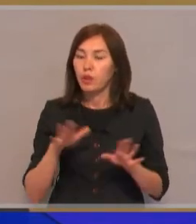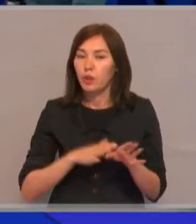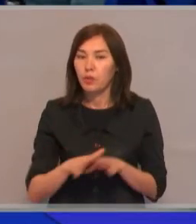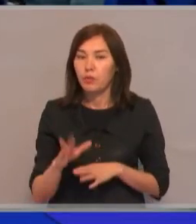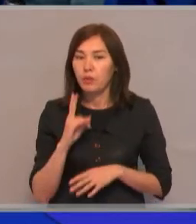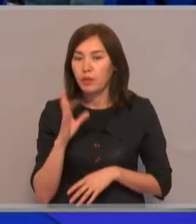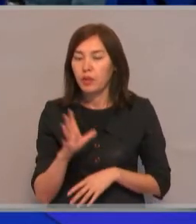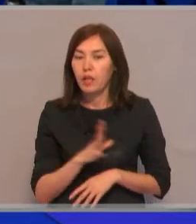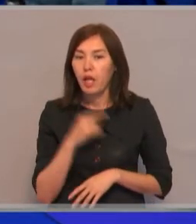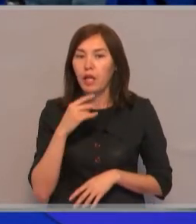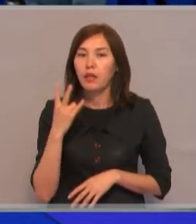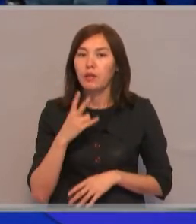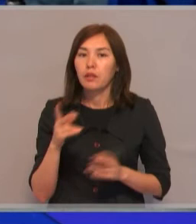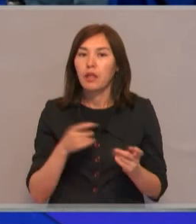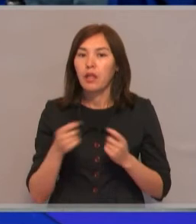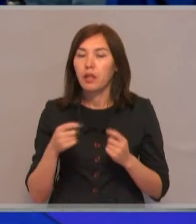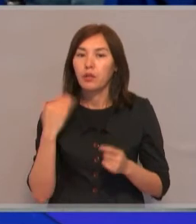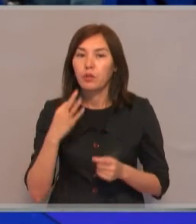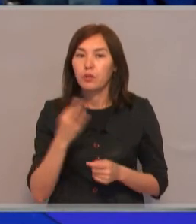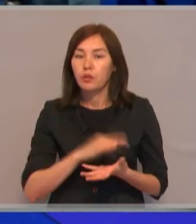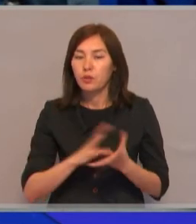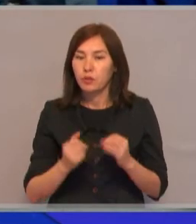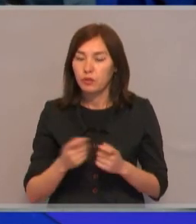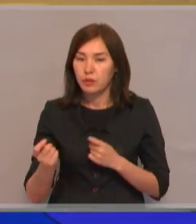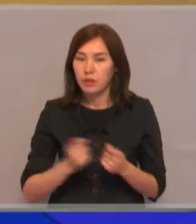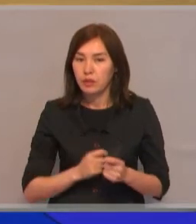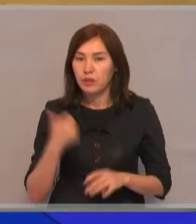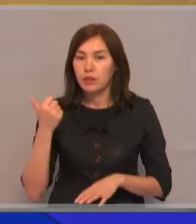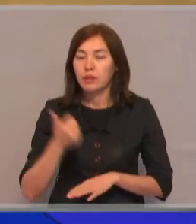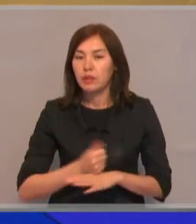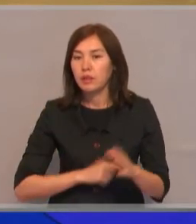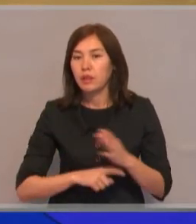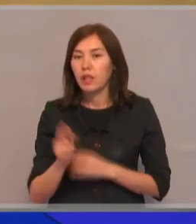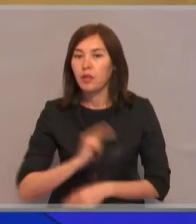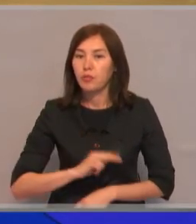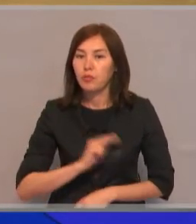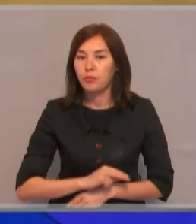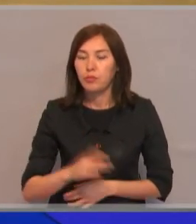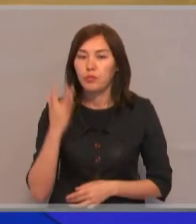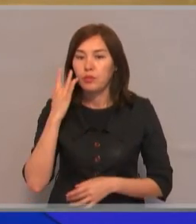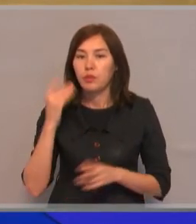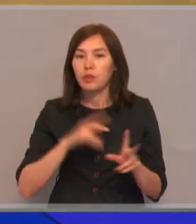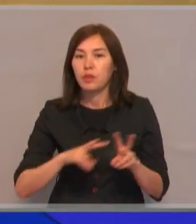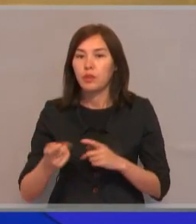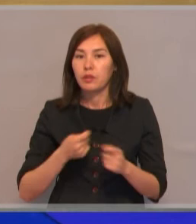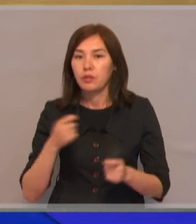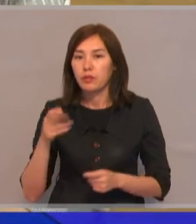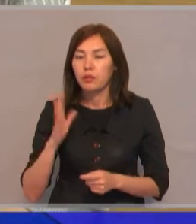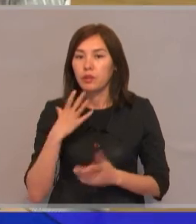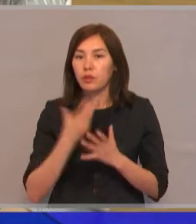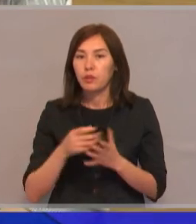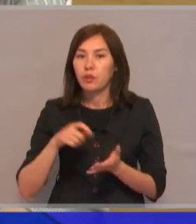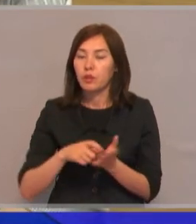ондай. Айта кетсек, агенттіктің Түркістан облысы бойынша департаментінің бастау алған бұл игі жоба тұрақты негізді ұйымдастырылып,